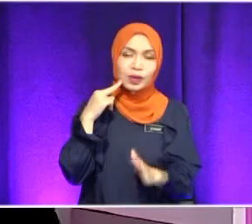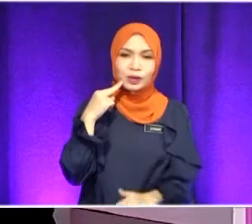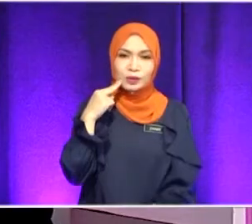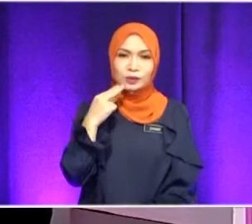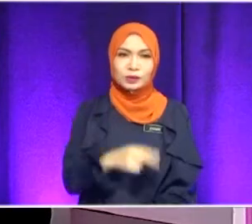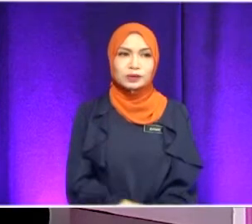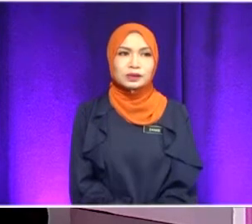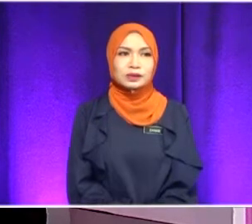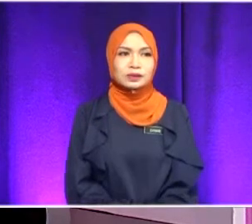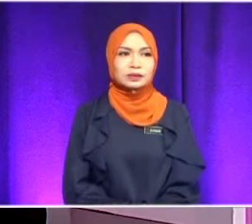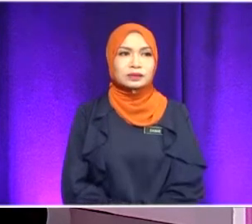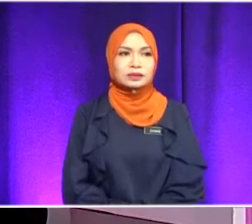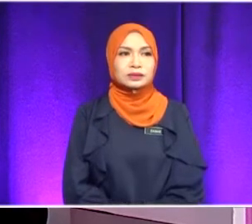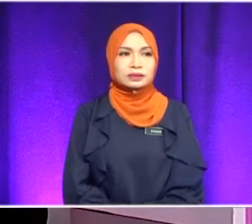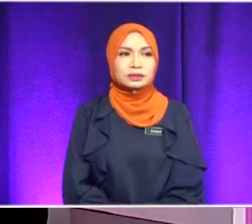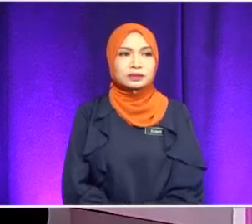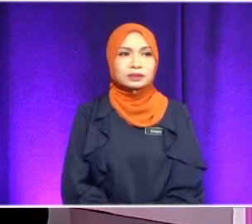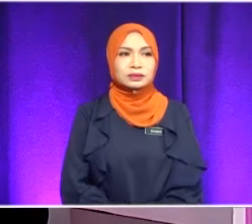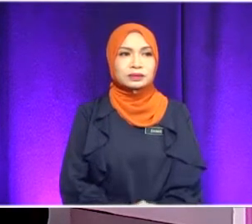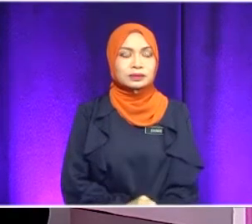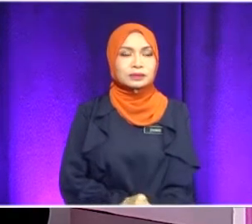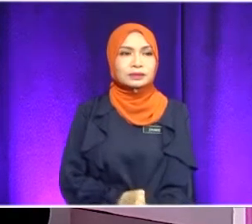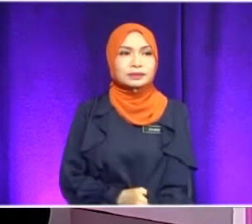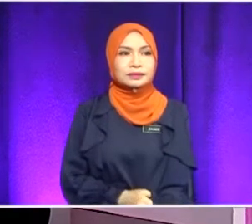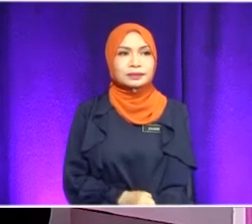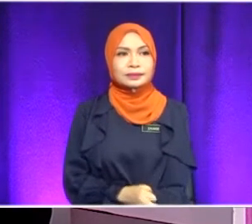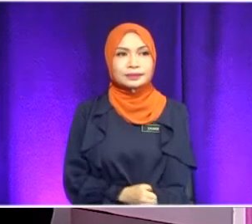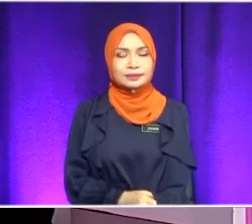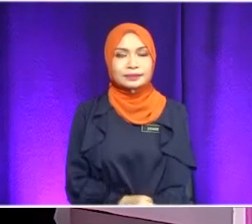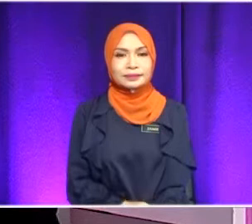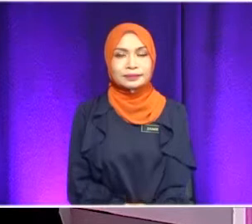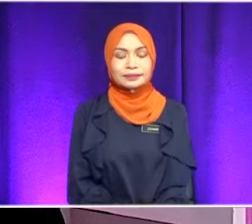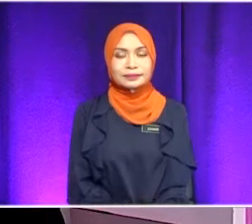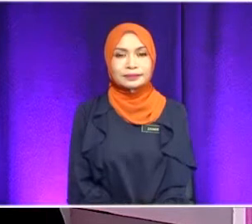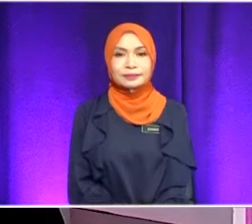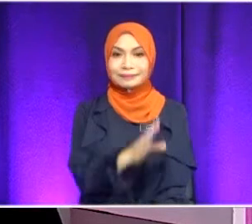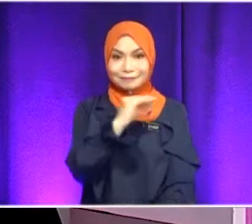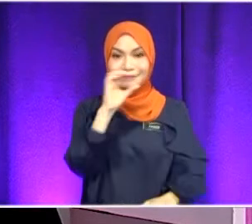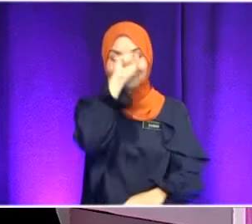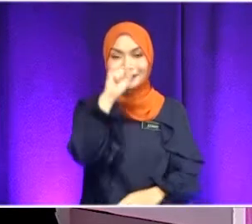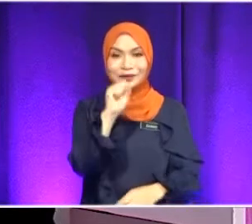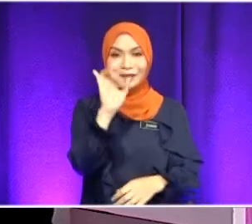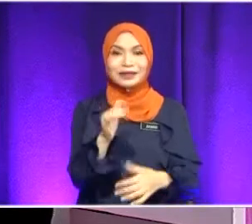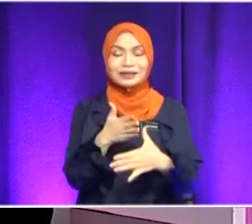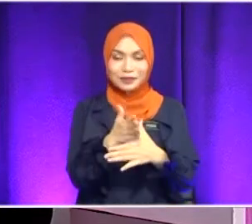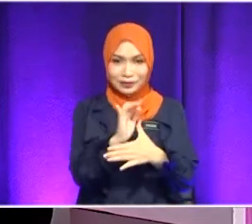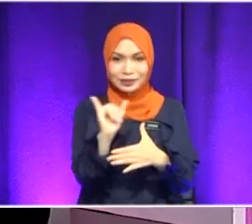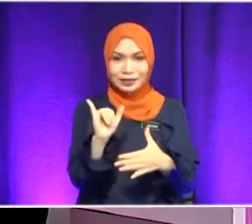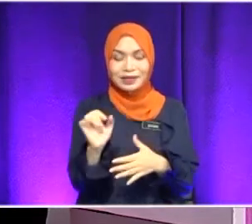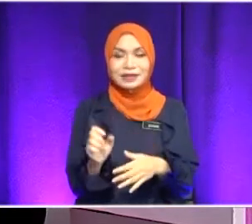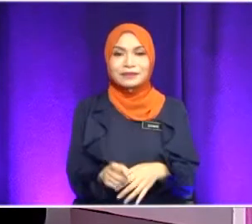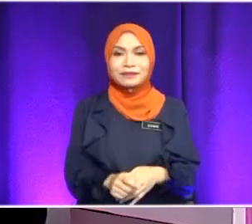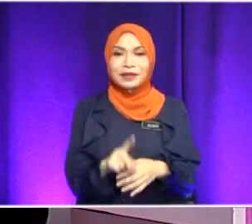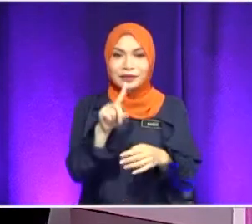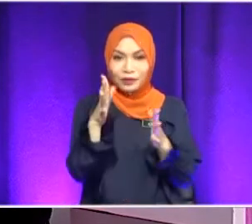lain oke itu untuk soal lain berkaitan dengan penyesuaian lah oke dan soal lain yang seterusnya seorang